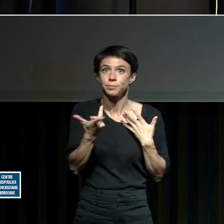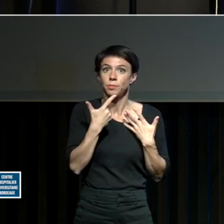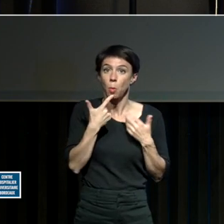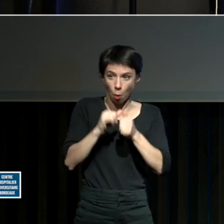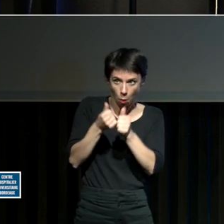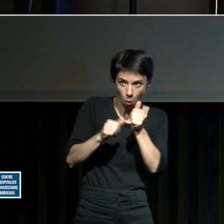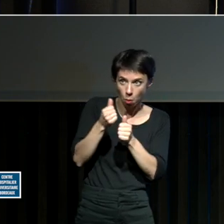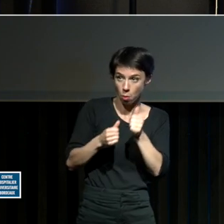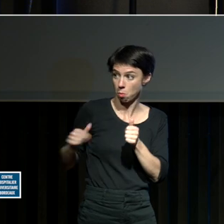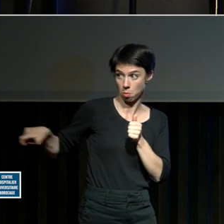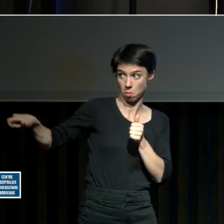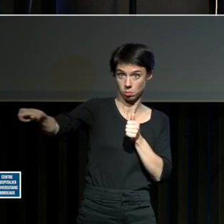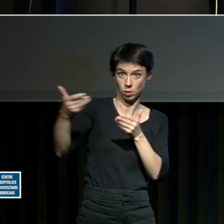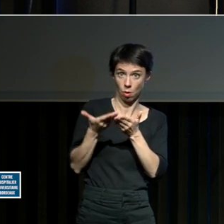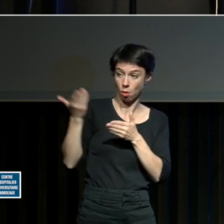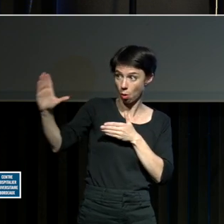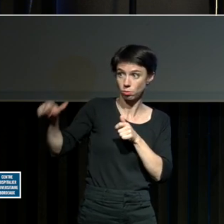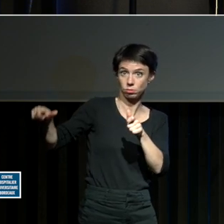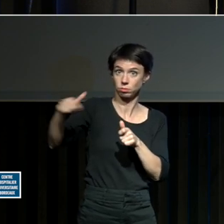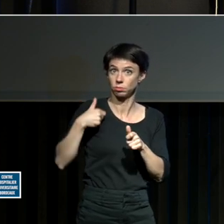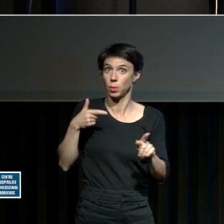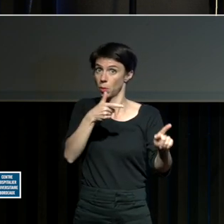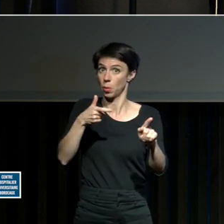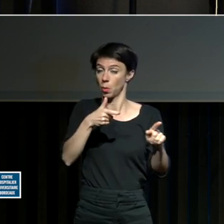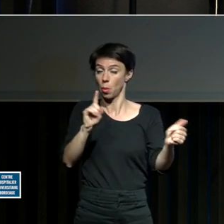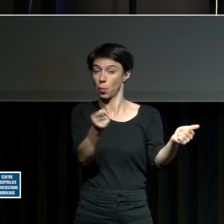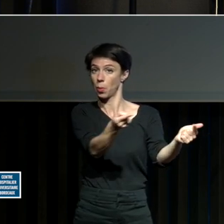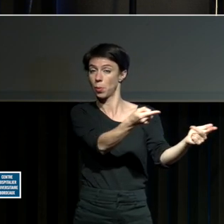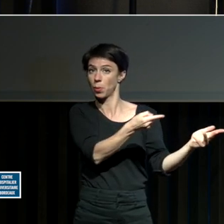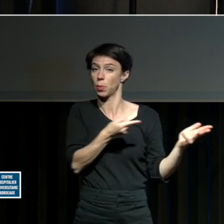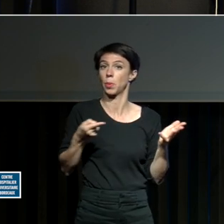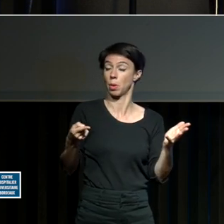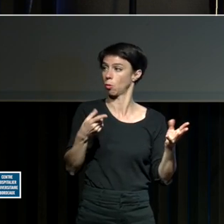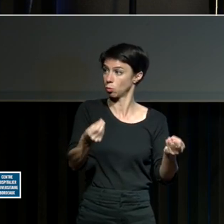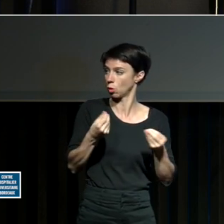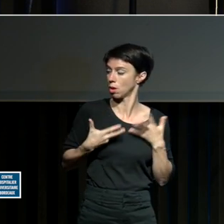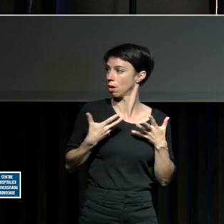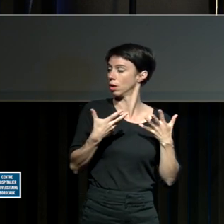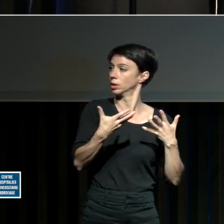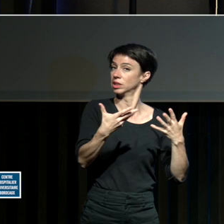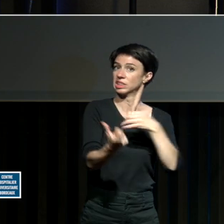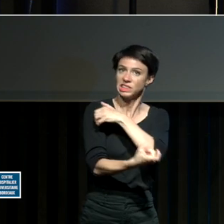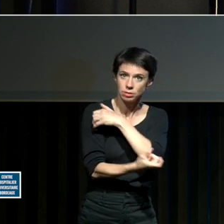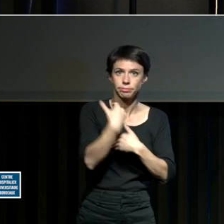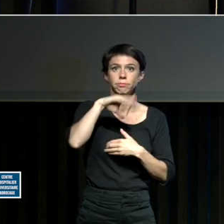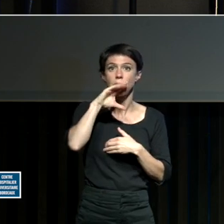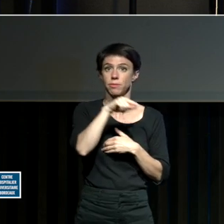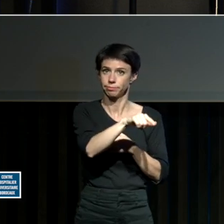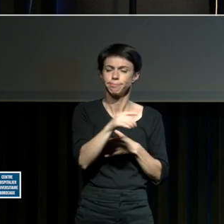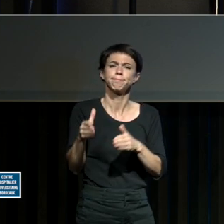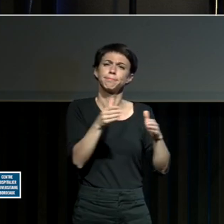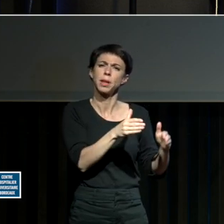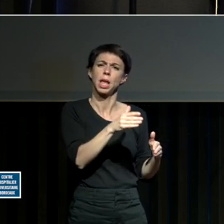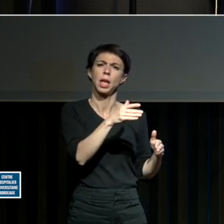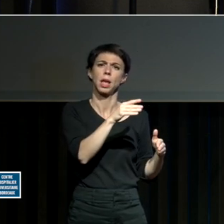moteur de l'emballement du comportement. Mais plus souvent que les FPS, ce qu'on va retrouver dans les consultations